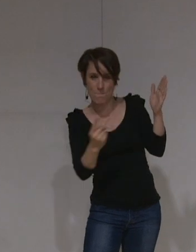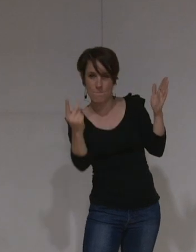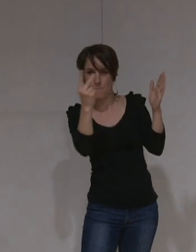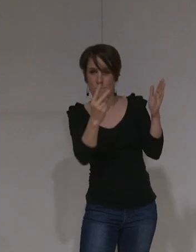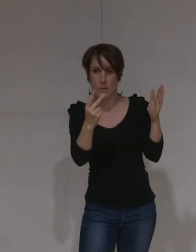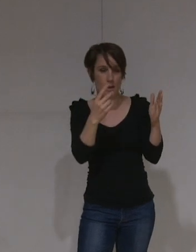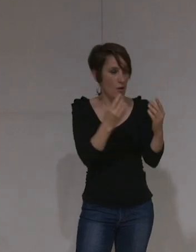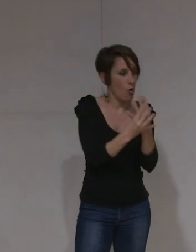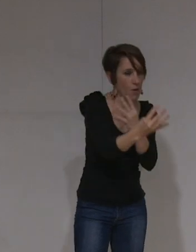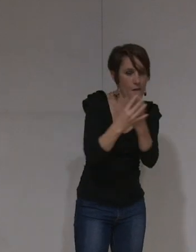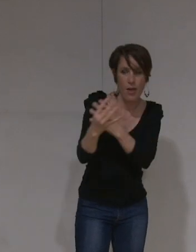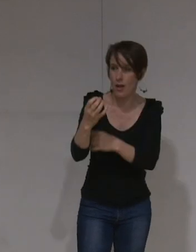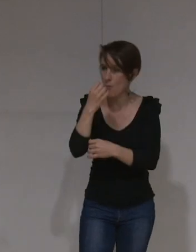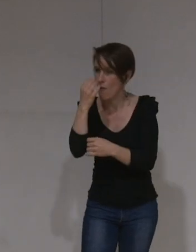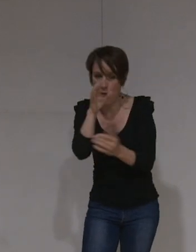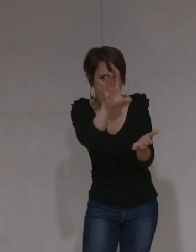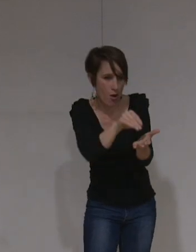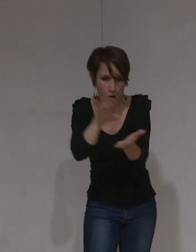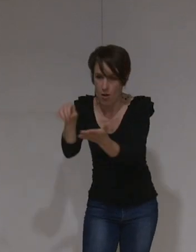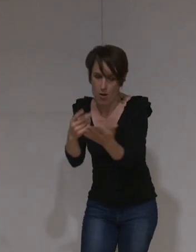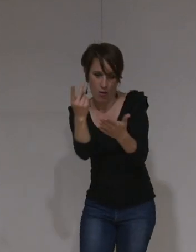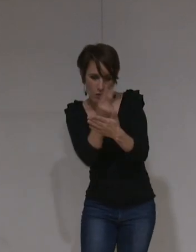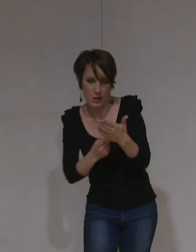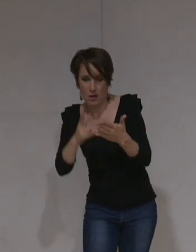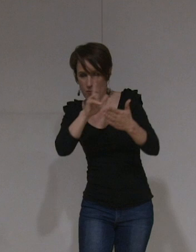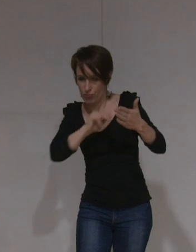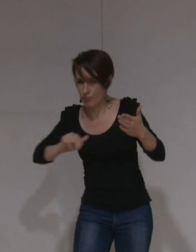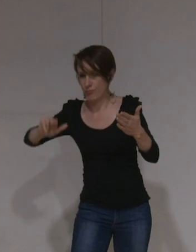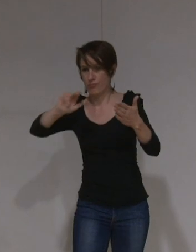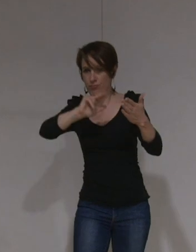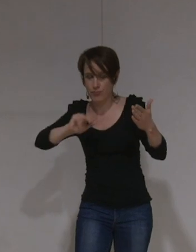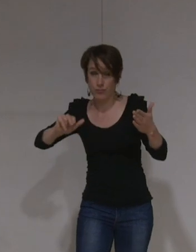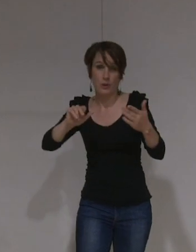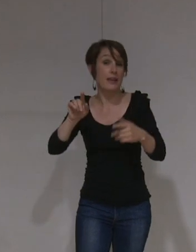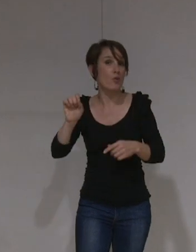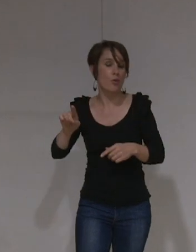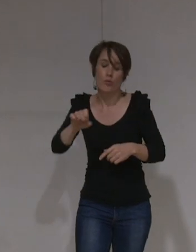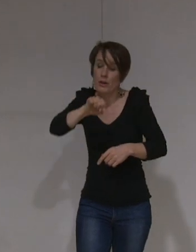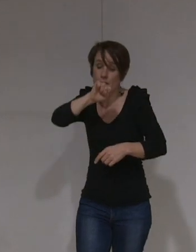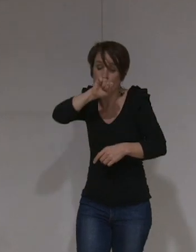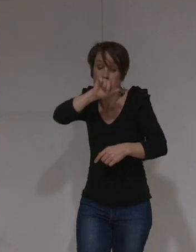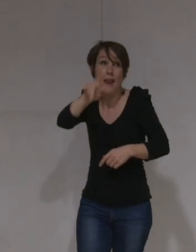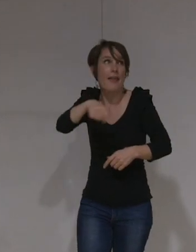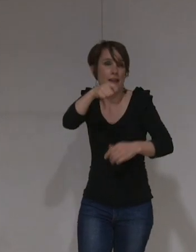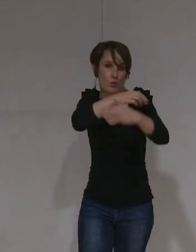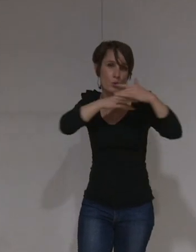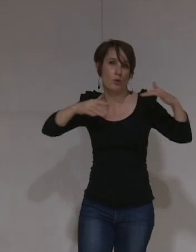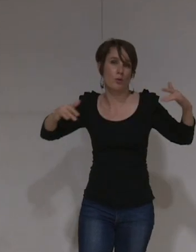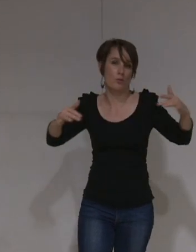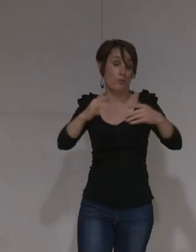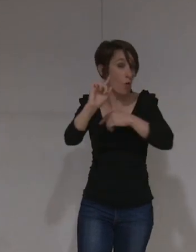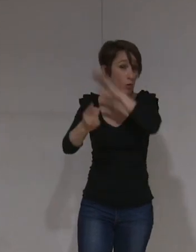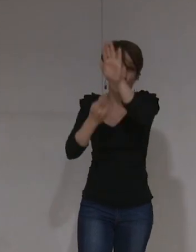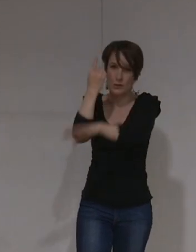dessiner des fleurs il va le dessiner et cet enracinement dans la nature c'est quelque chose qu'il va conserver toute sa